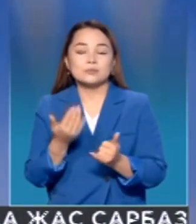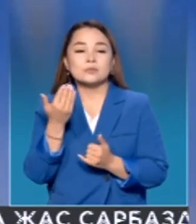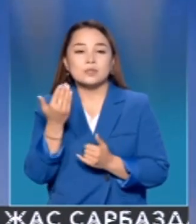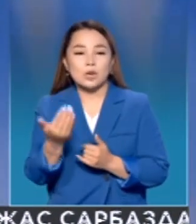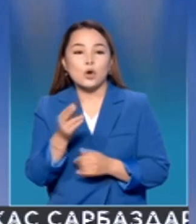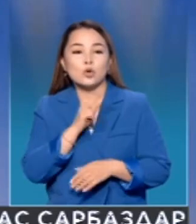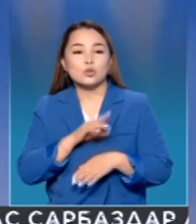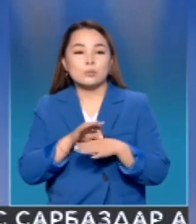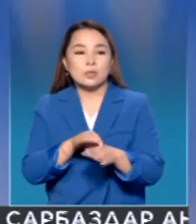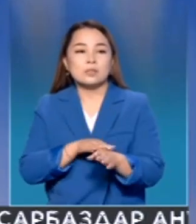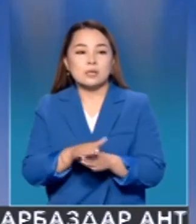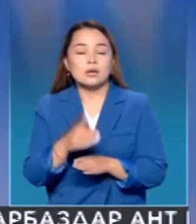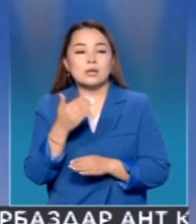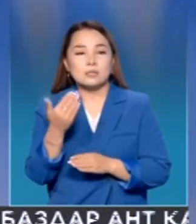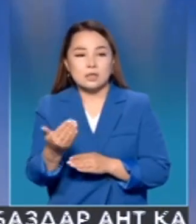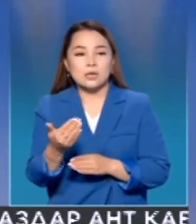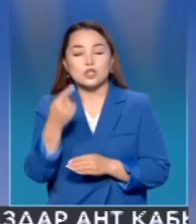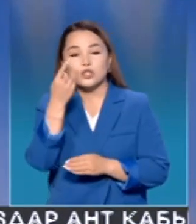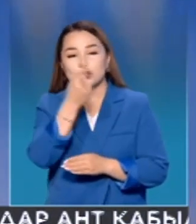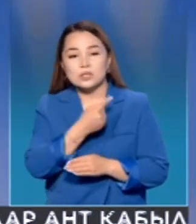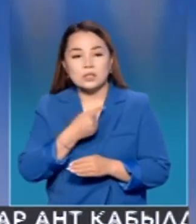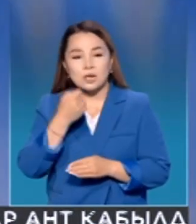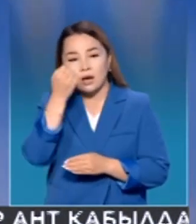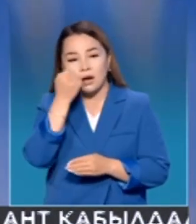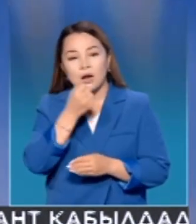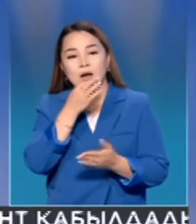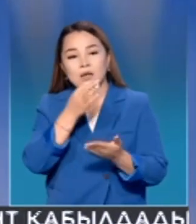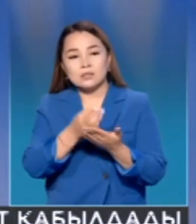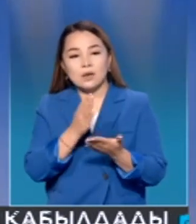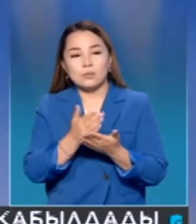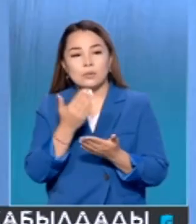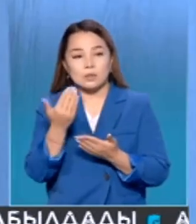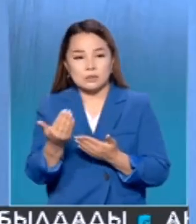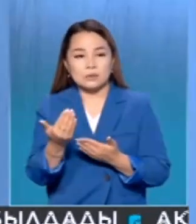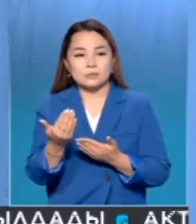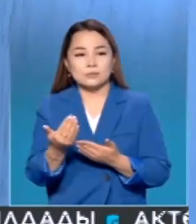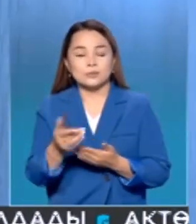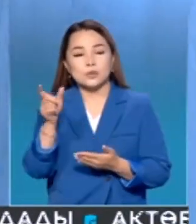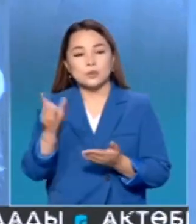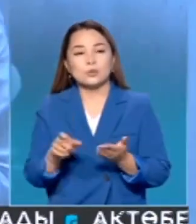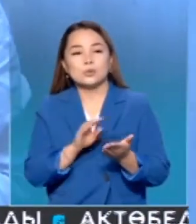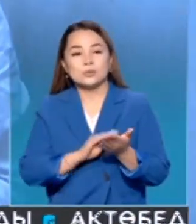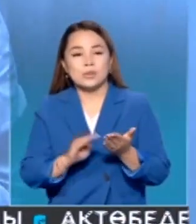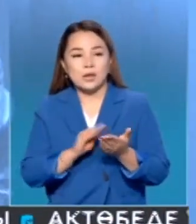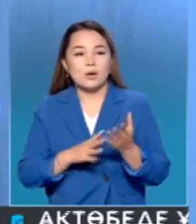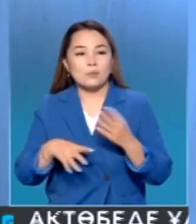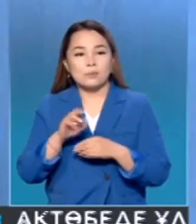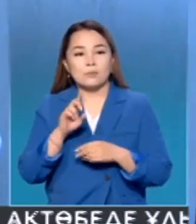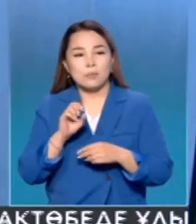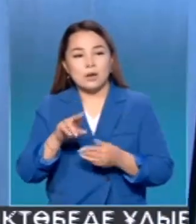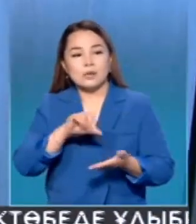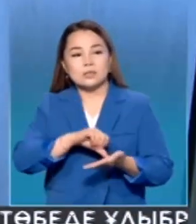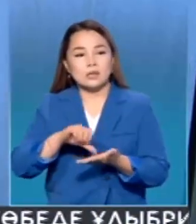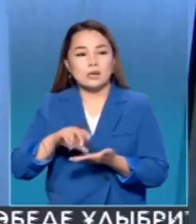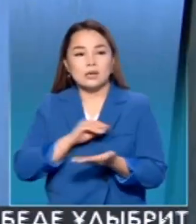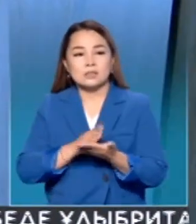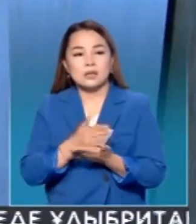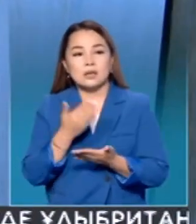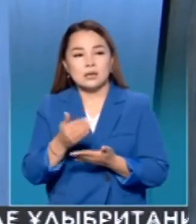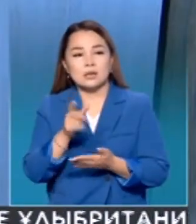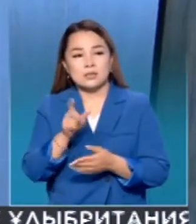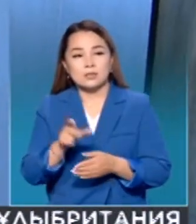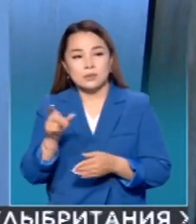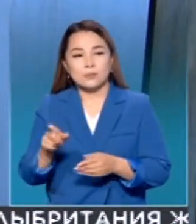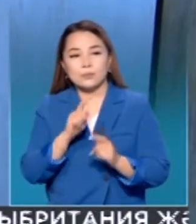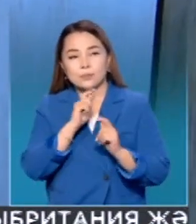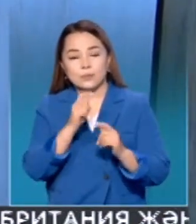сіздердің жұмыстарыңызға деген жеке алғысы деп қабылдаңыздар. Журналистермен жалпы бақ саласында қызмет етіп жатқан жандарға